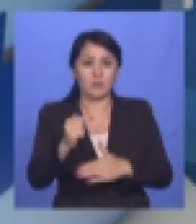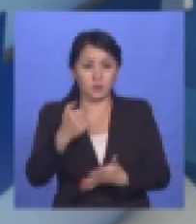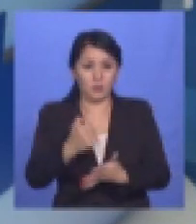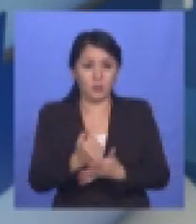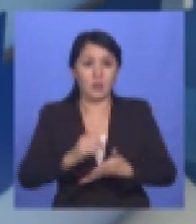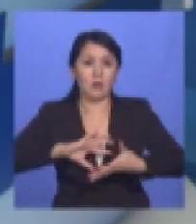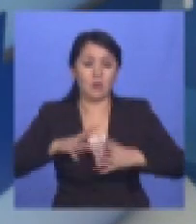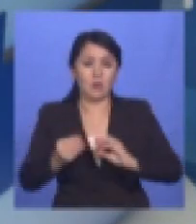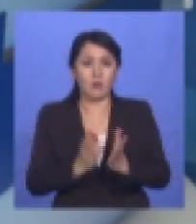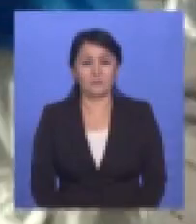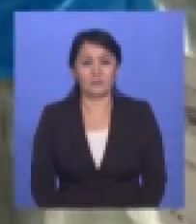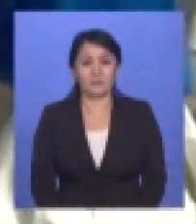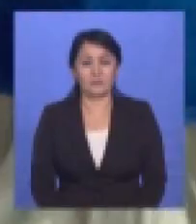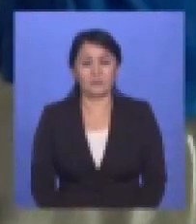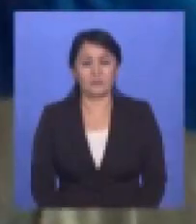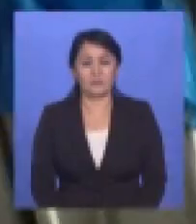гранд-финалға жолдамалды.